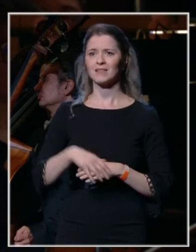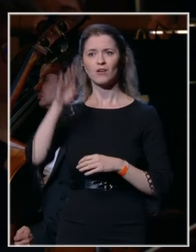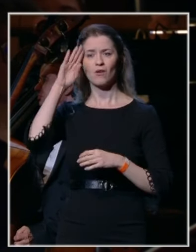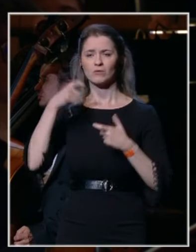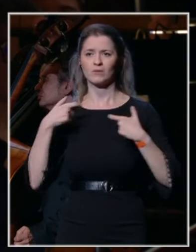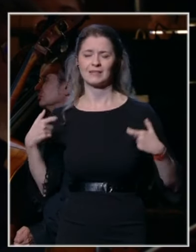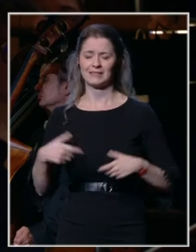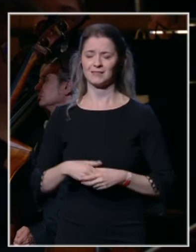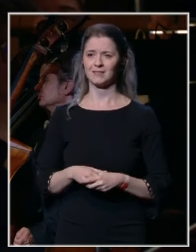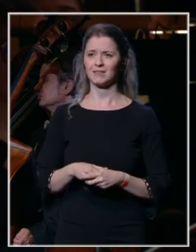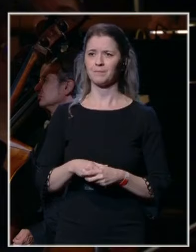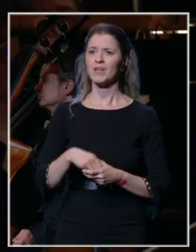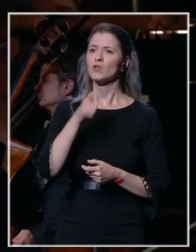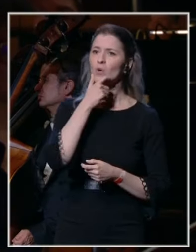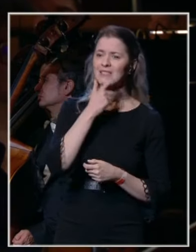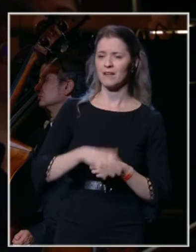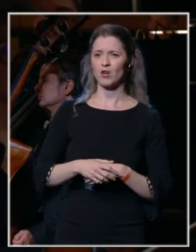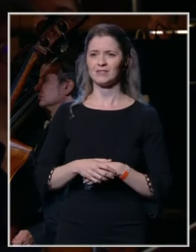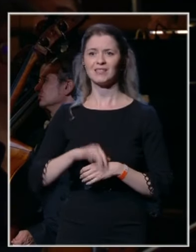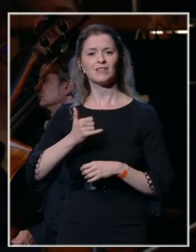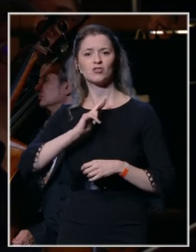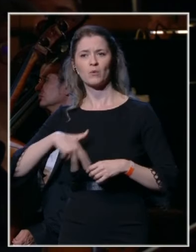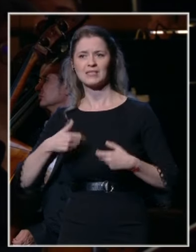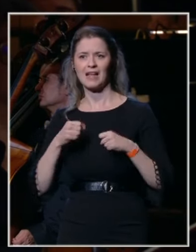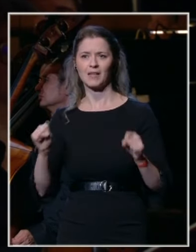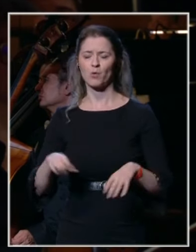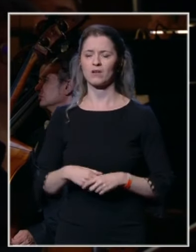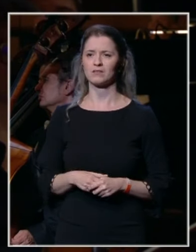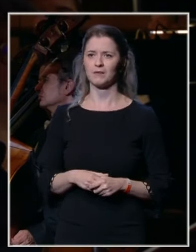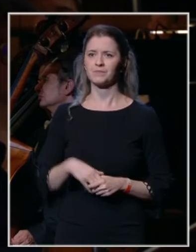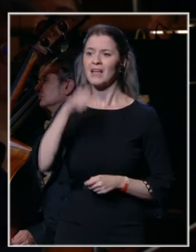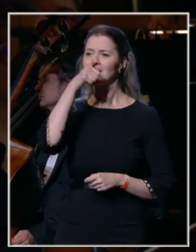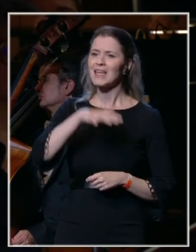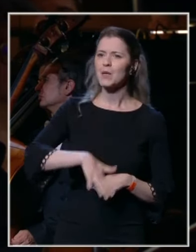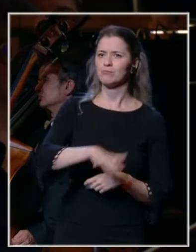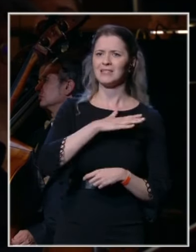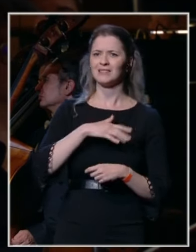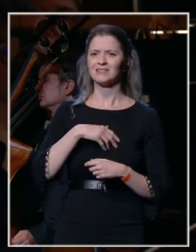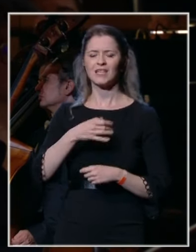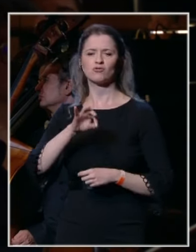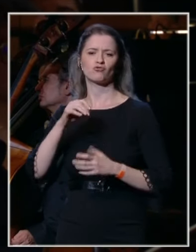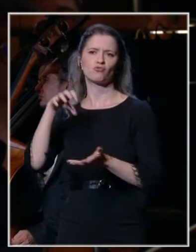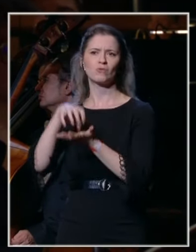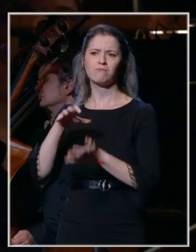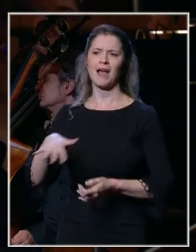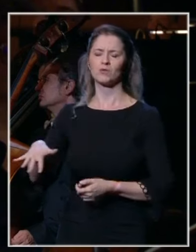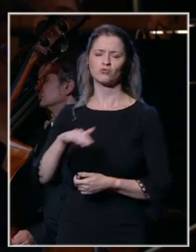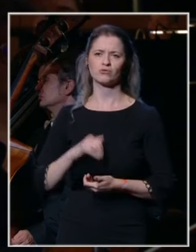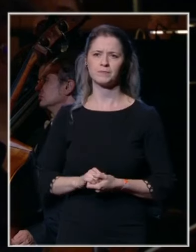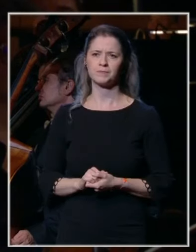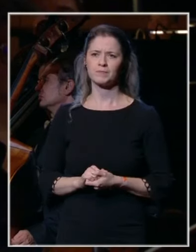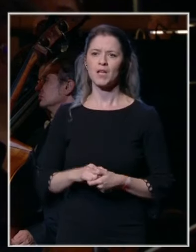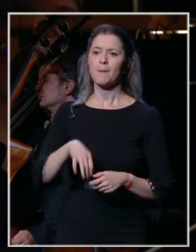katonatiszt, konzervatív és szociáldemokrata, népi és urbánus, polgár